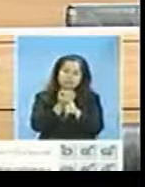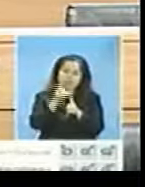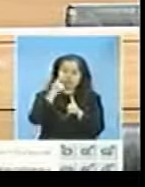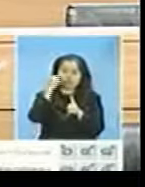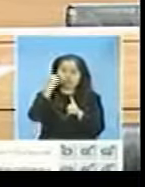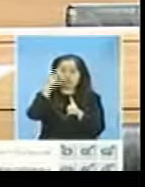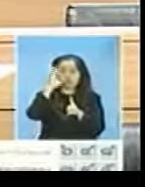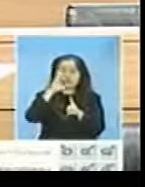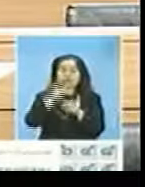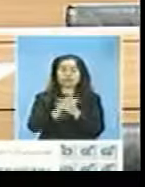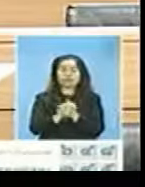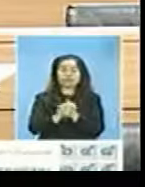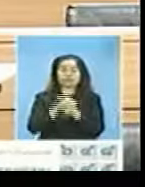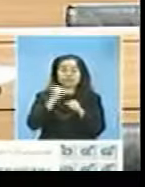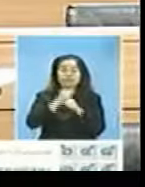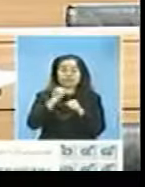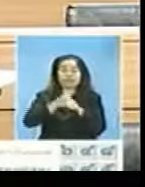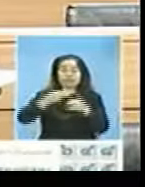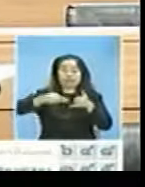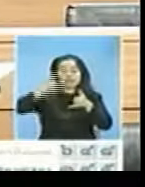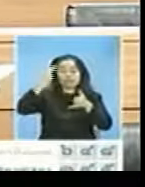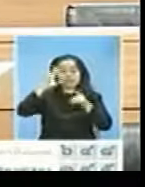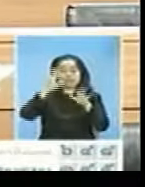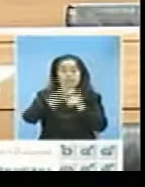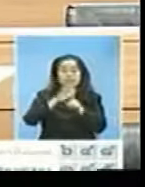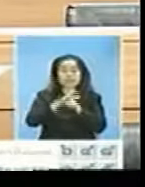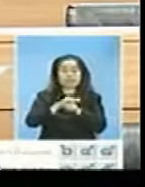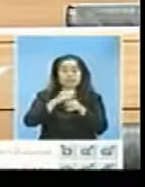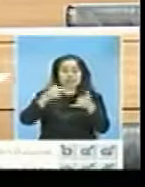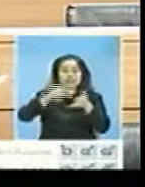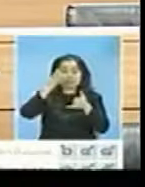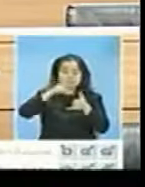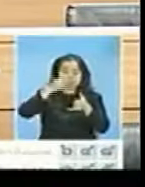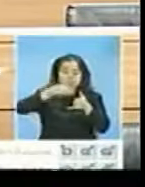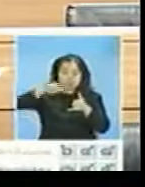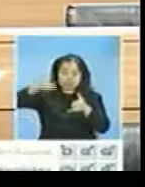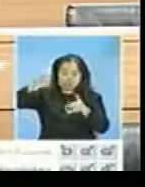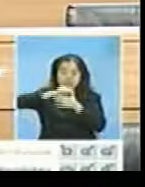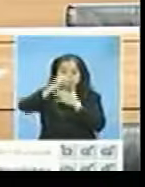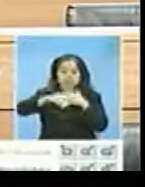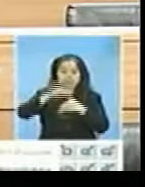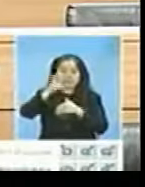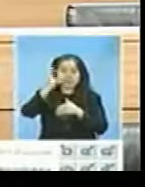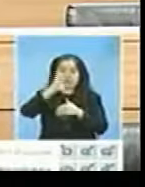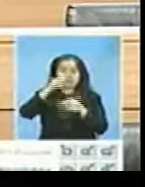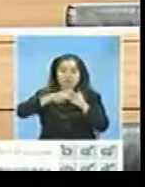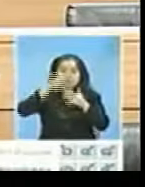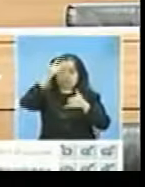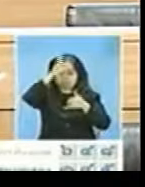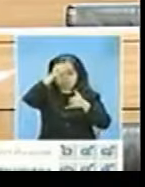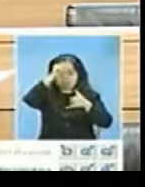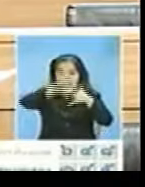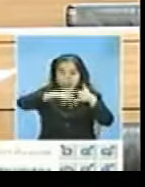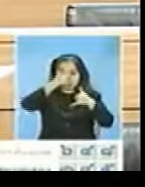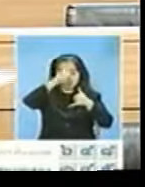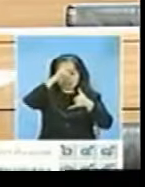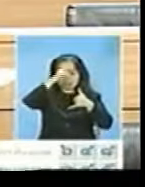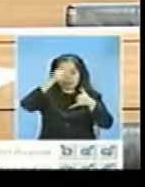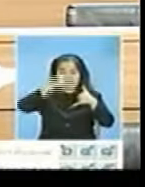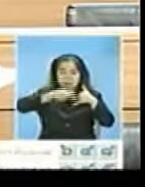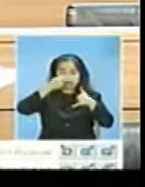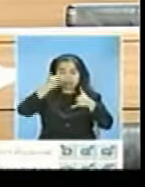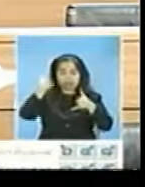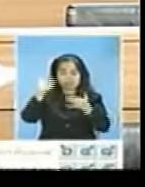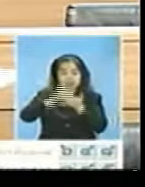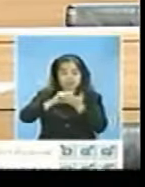ปมันกฎหมายดั้งเดิมเอาประหารชีวิตไม่ต้องประหารชีวิตเจ็ดชั่วโคตรหรอกประหารชีวิตเฉพาะหัวหน้าคณะปฏิวัติเคยเขียน